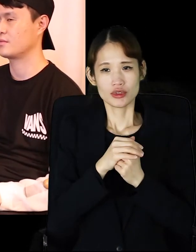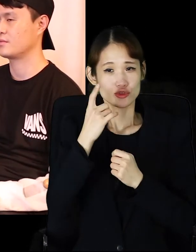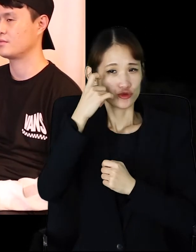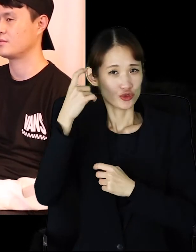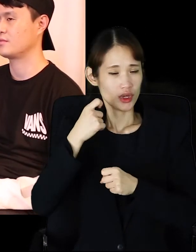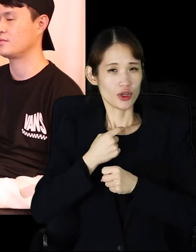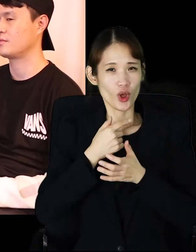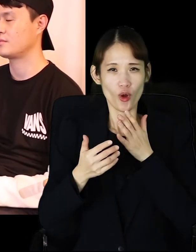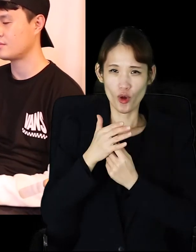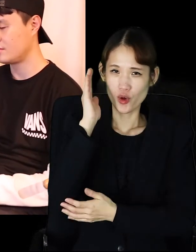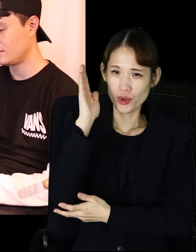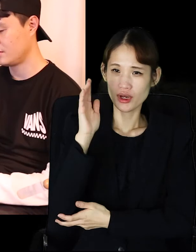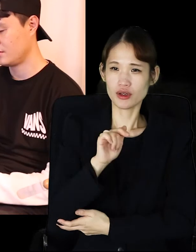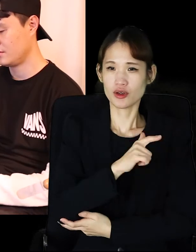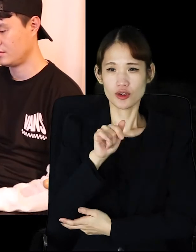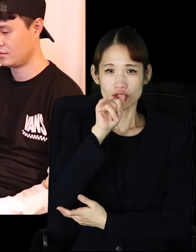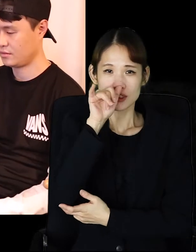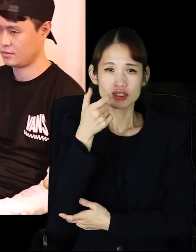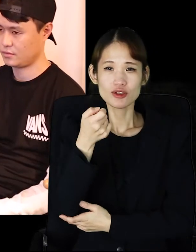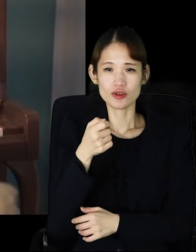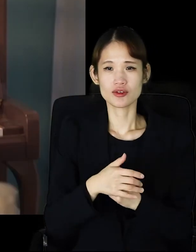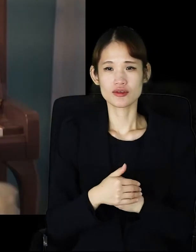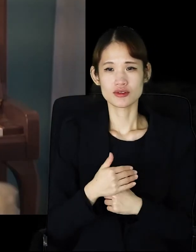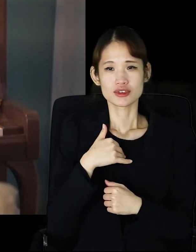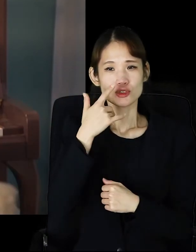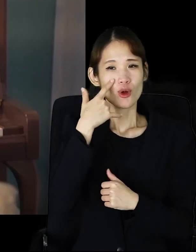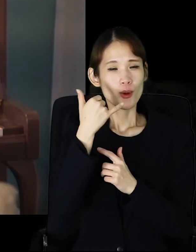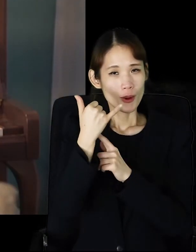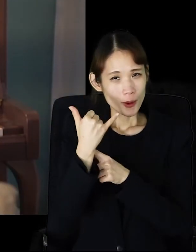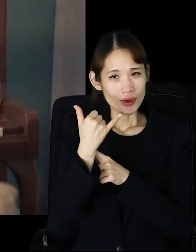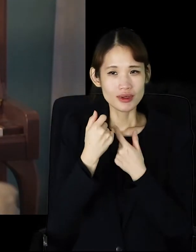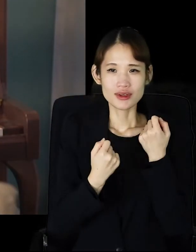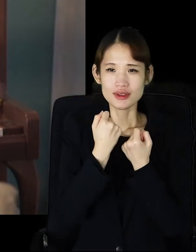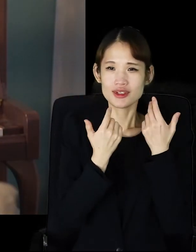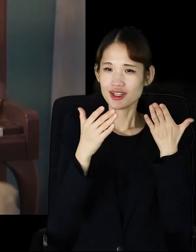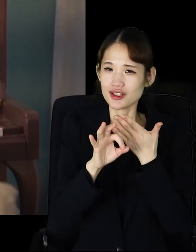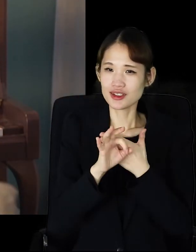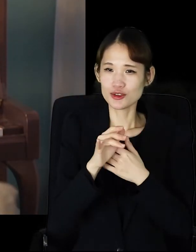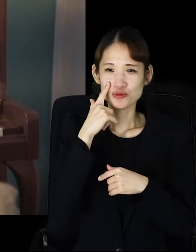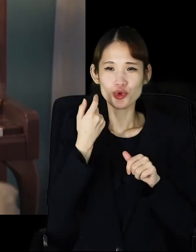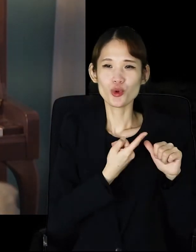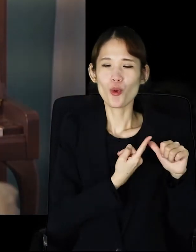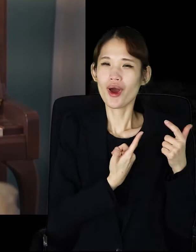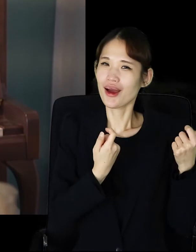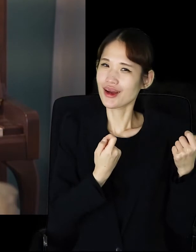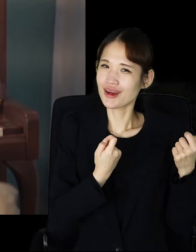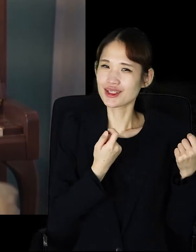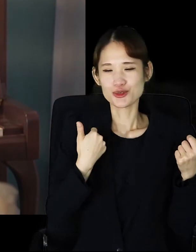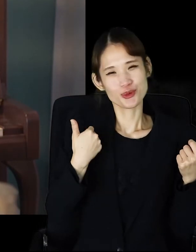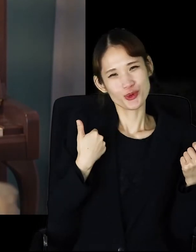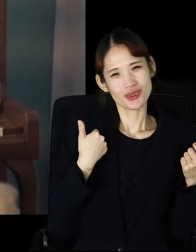어떤 추억이랄까 경험담 이런 것들 좀 있을 것 같아요. 저희 부모님은 제가 맨날 이렇게 얘기하면 부모님 욕하는 것 같지만 좀